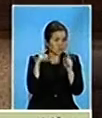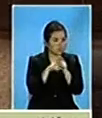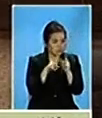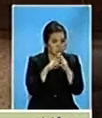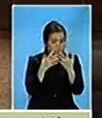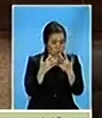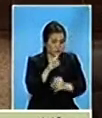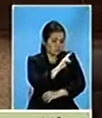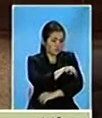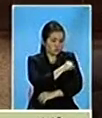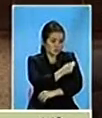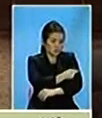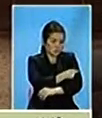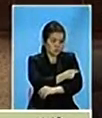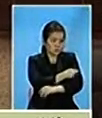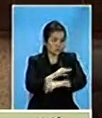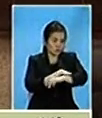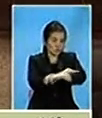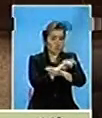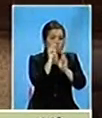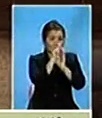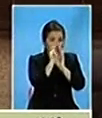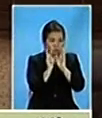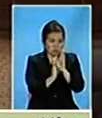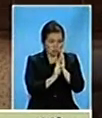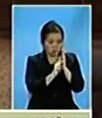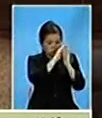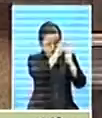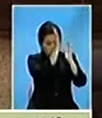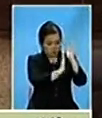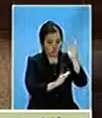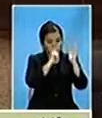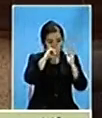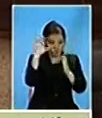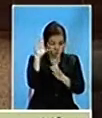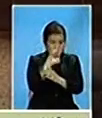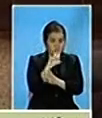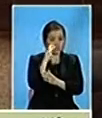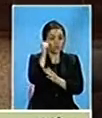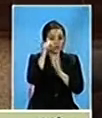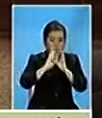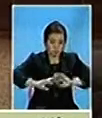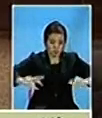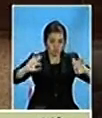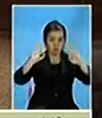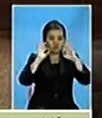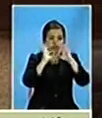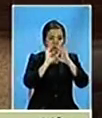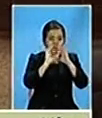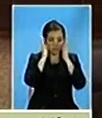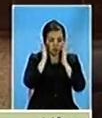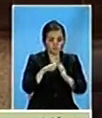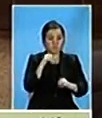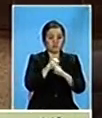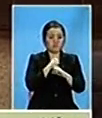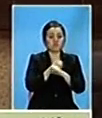ย์แผนไทยจะเป็นกฎหมายที่ใช้ครอบคลุมทั่วทั้งประเทศแล้วก็มีความสำคัญอย่างยิ่งสำหรับบุคลากรทางการแพ